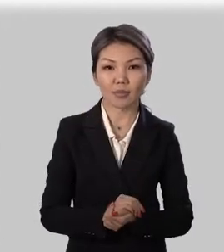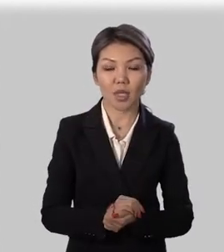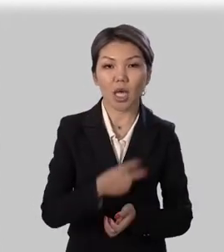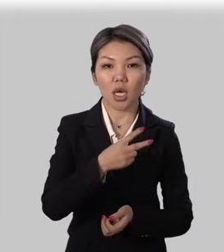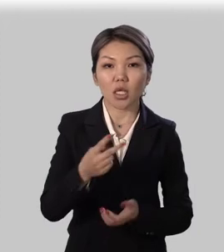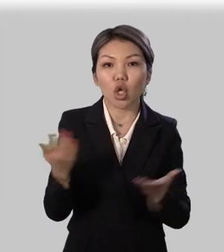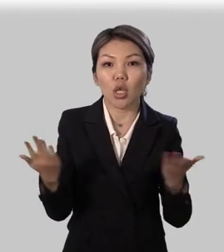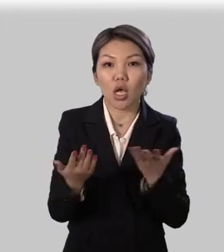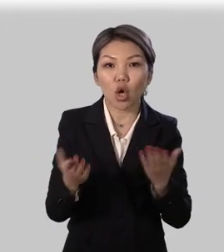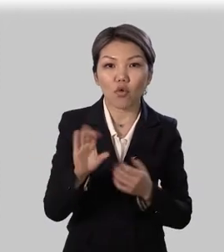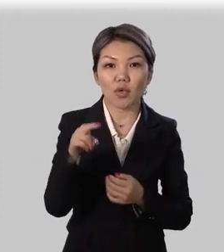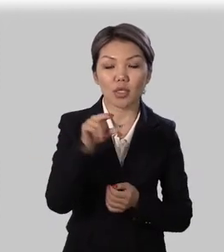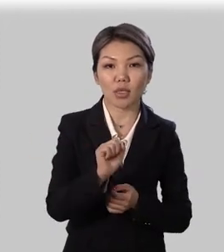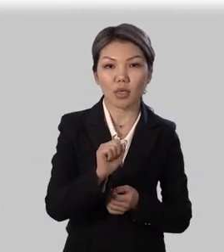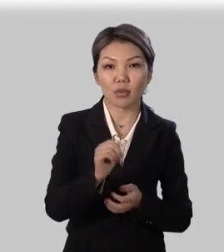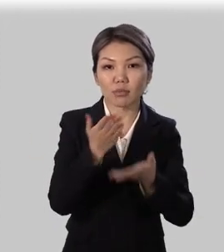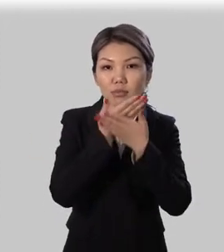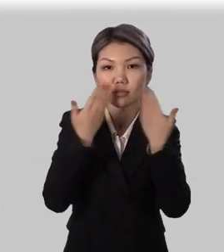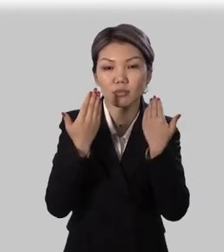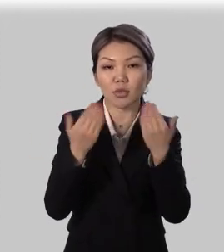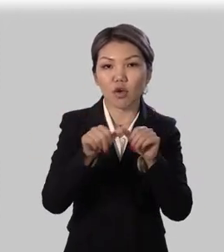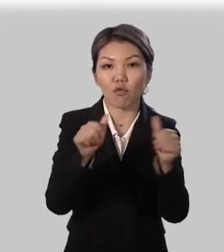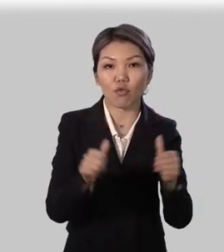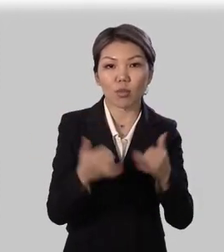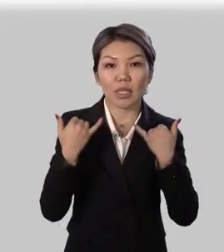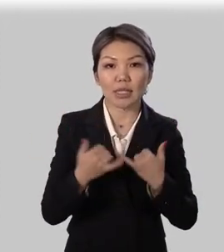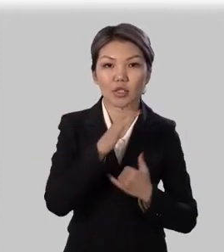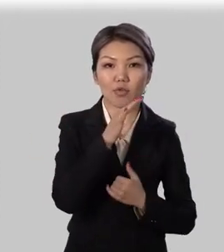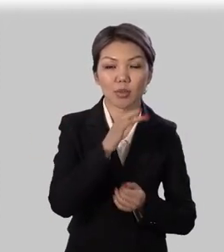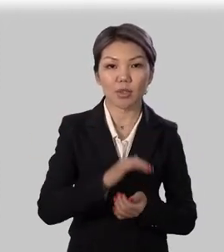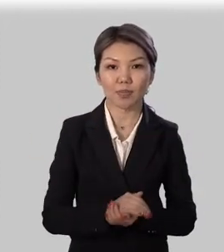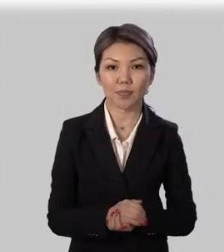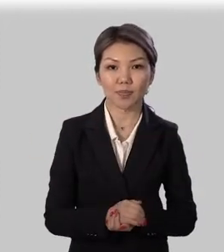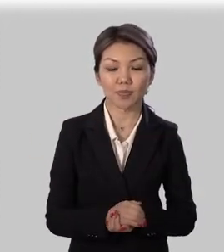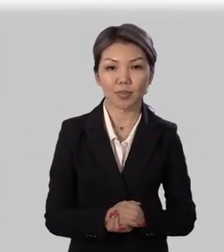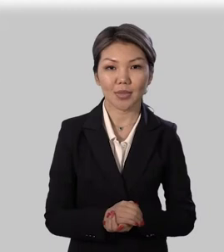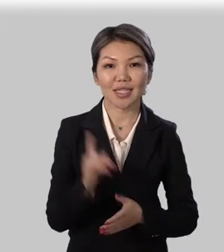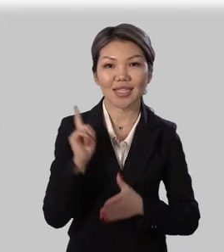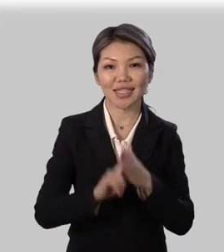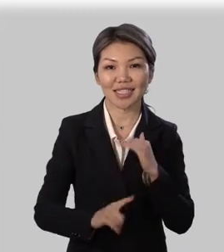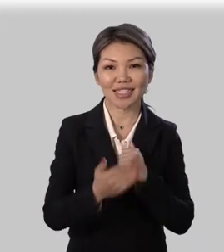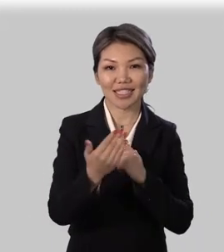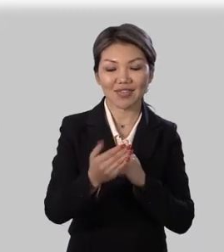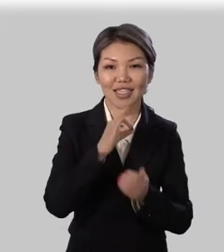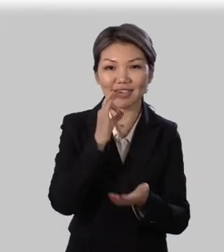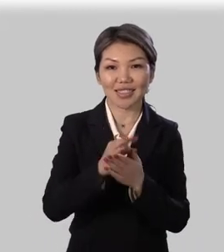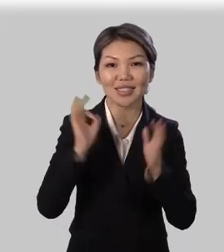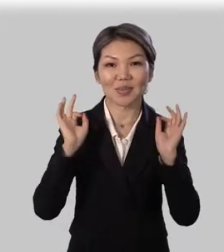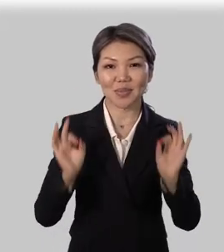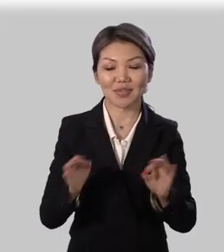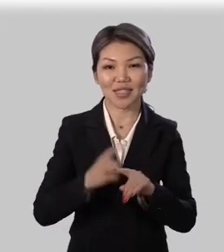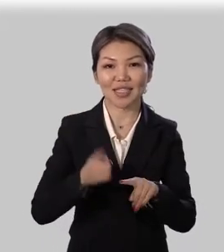глаголы какого вида не имеют формы настоящего времени надеюсь вы ответили правильно